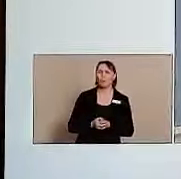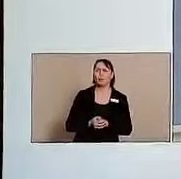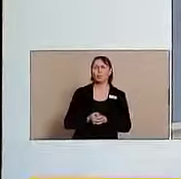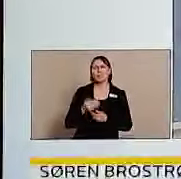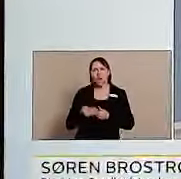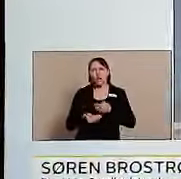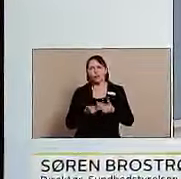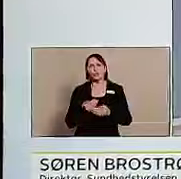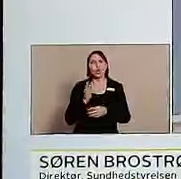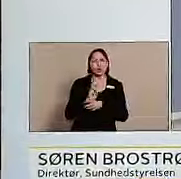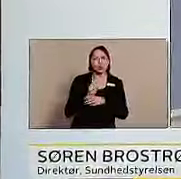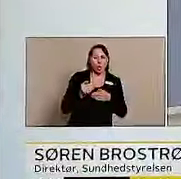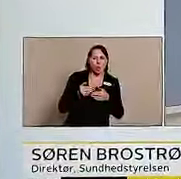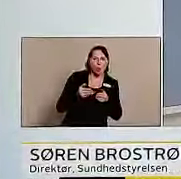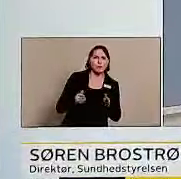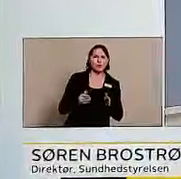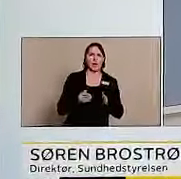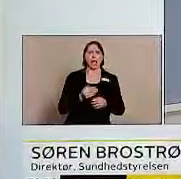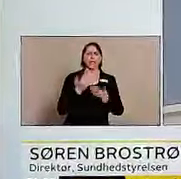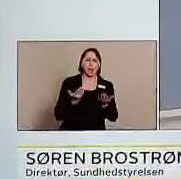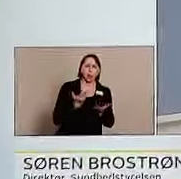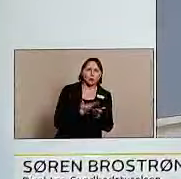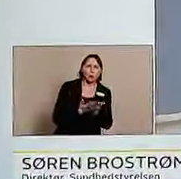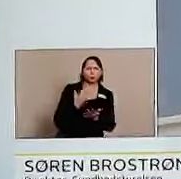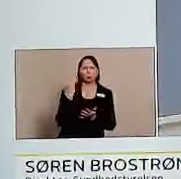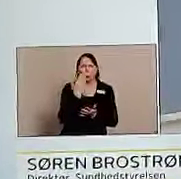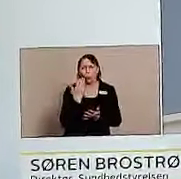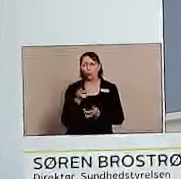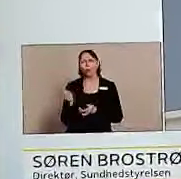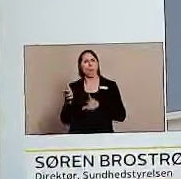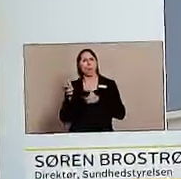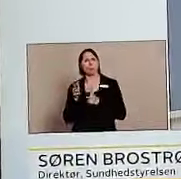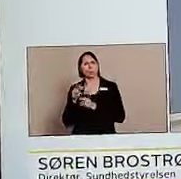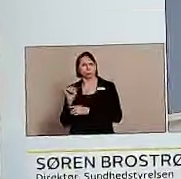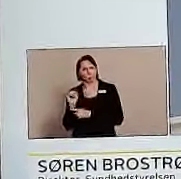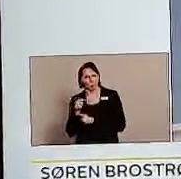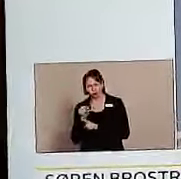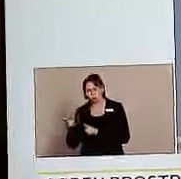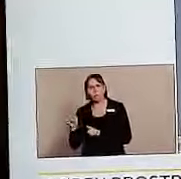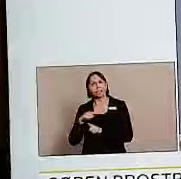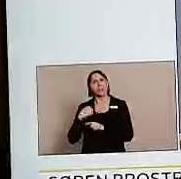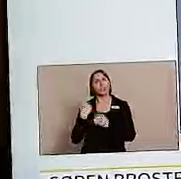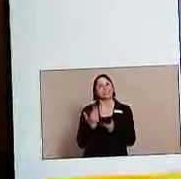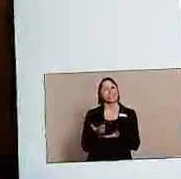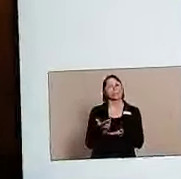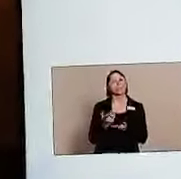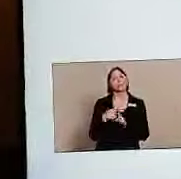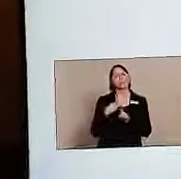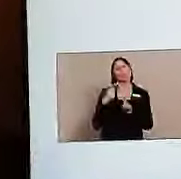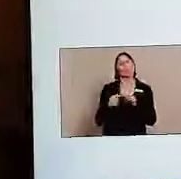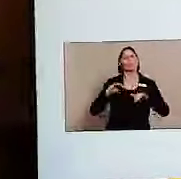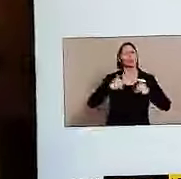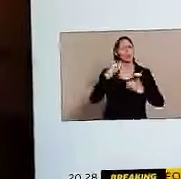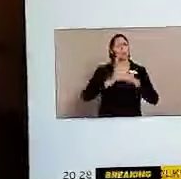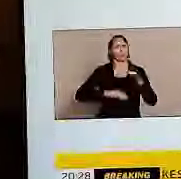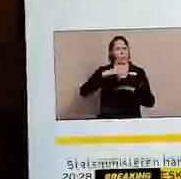الصحة لأيضا الشرطة، كلهم في هذا المؤتمر يقومون بتوجيه